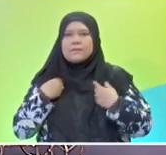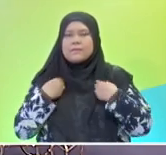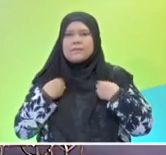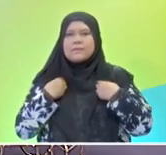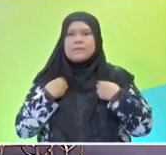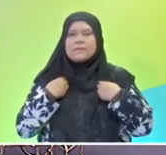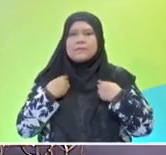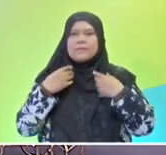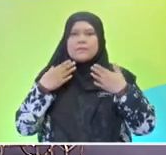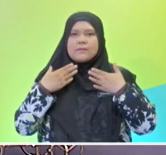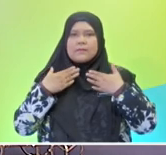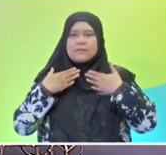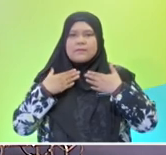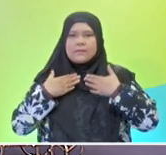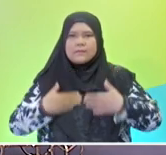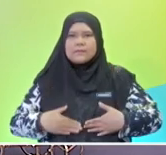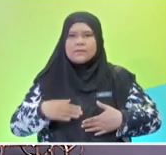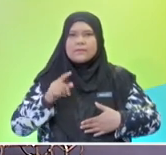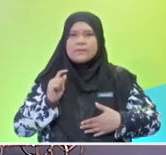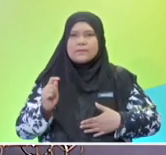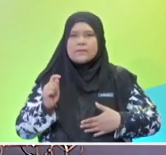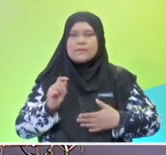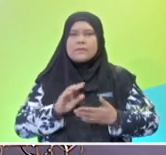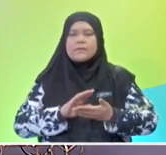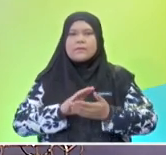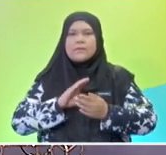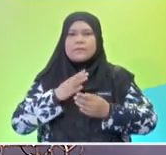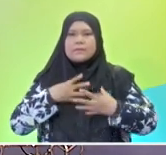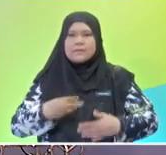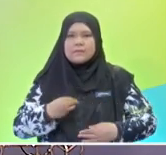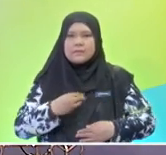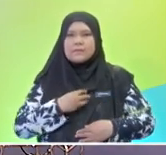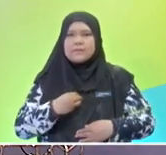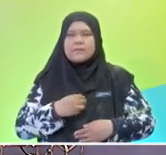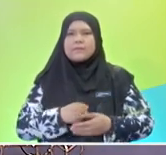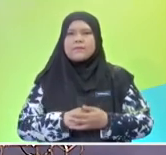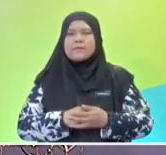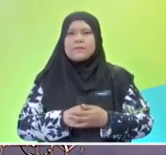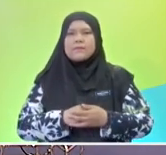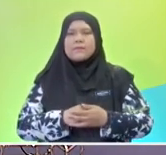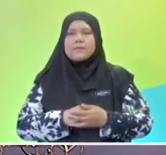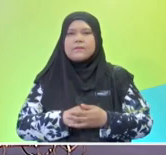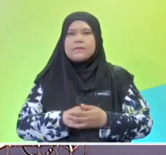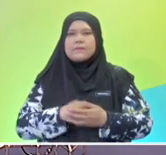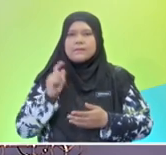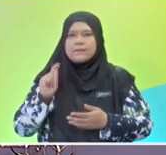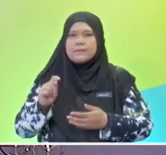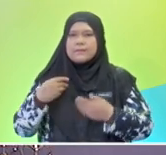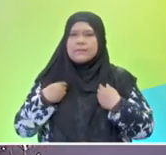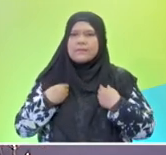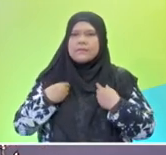putih ataupun warna-warni pun bolehlah. Ikut kesesuaian. Baik. Okey, seterusnya kita perlukan